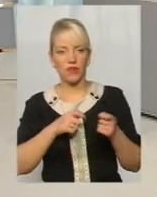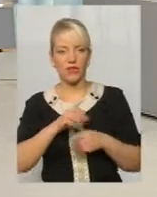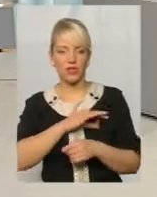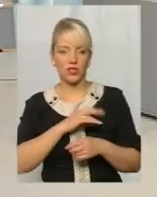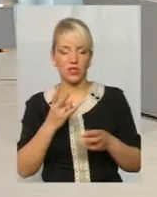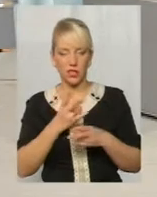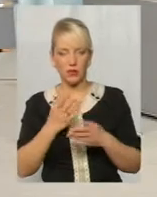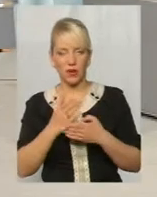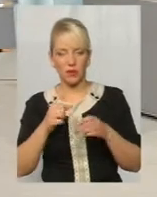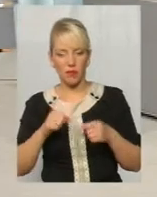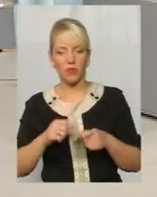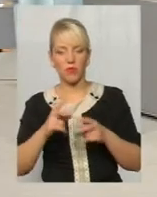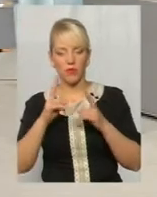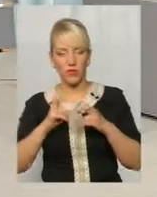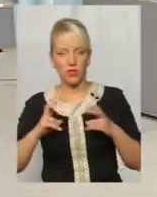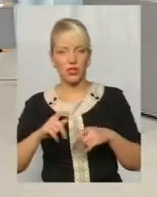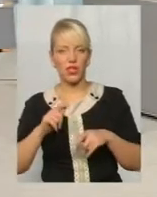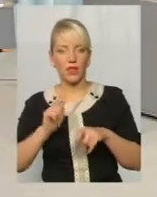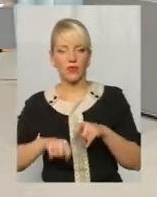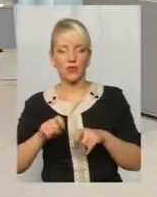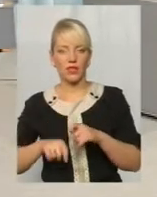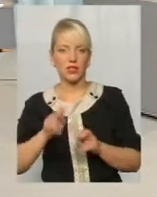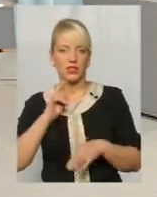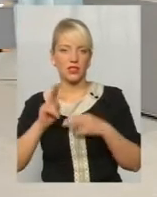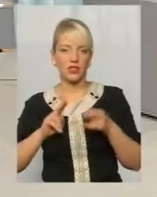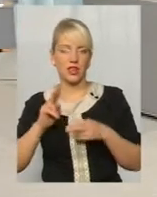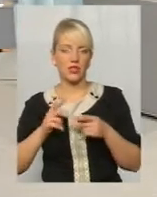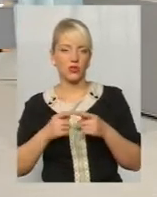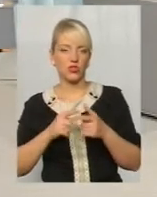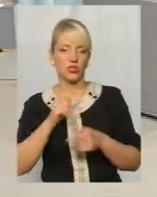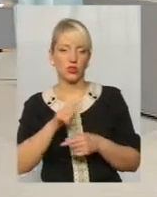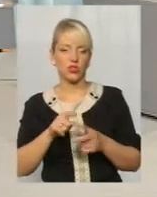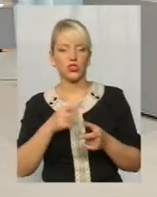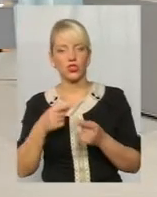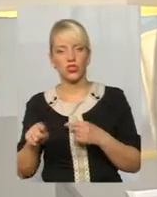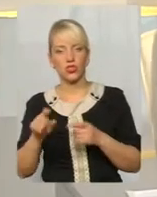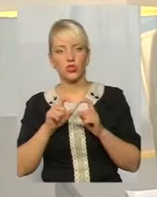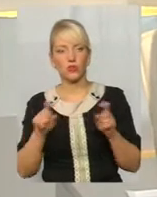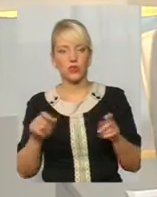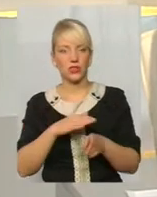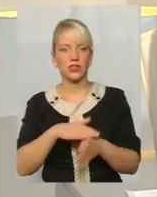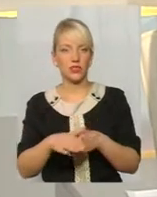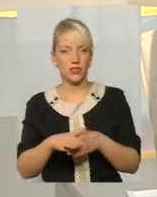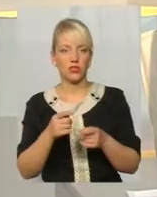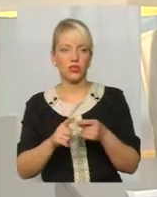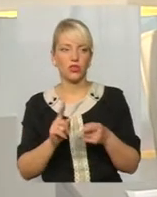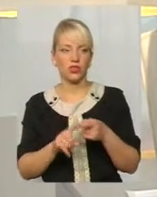скаргу, перевірити, чи той чи інший суб'єкт здійснює оті повноваження